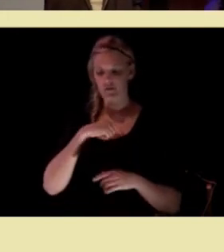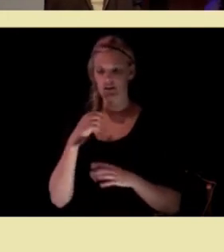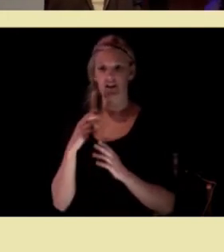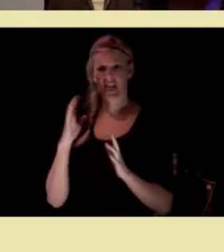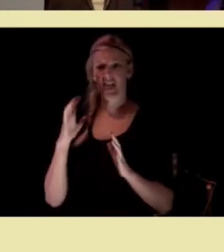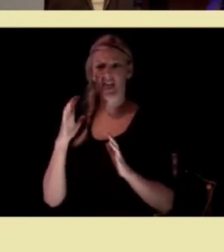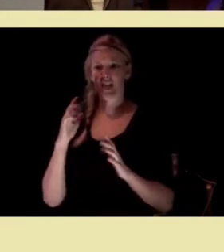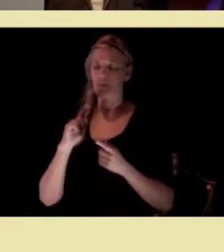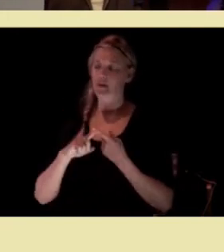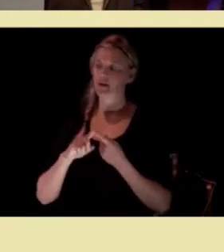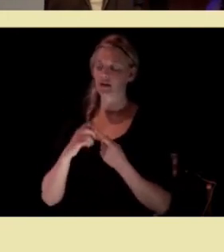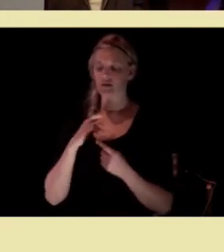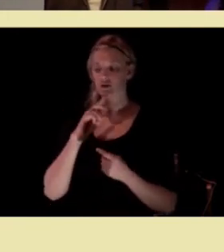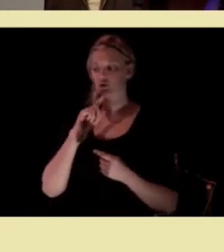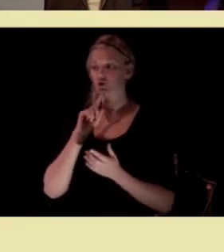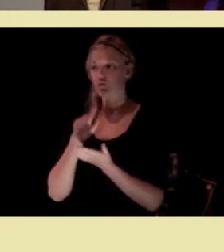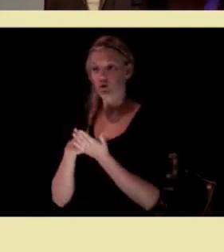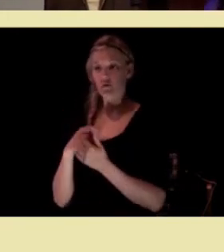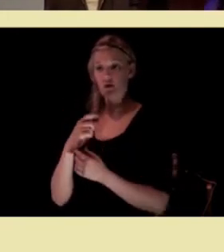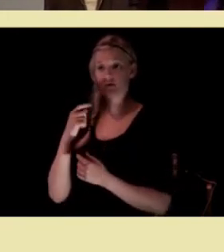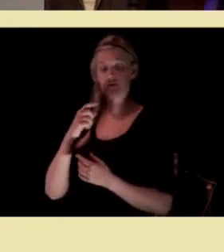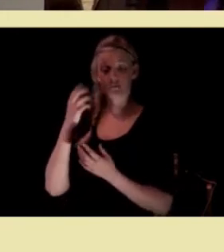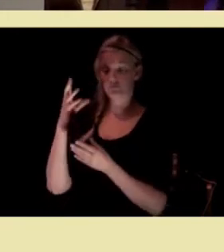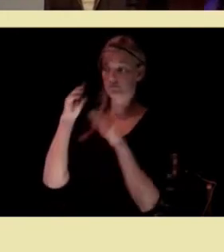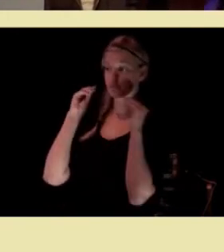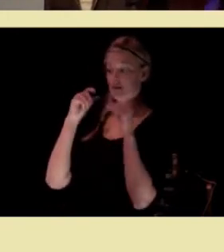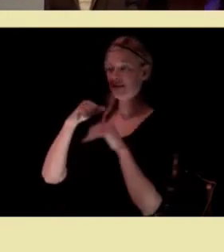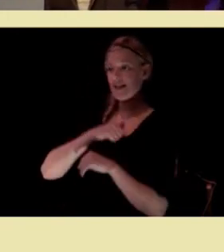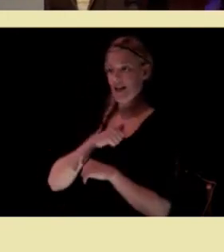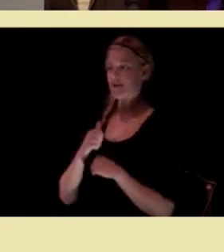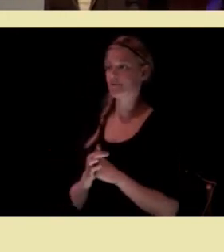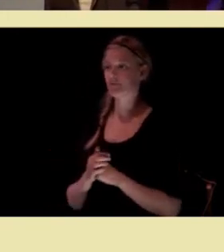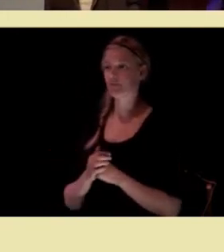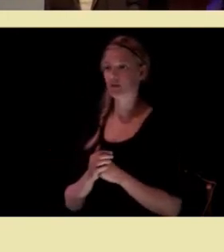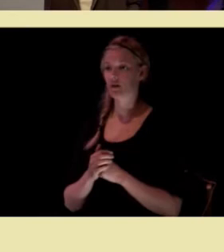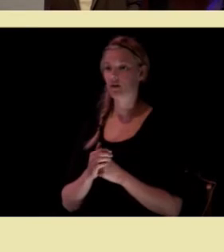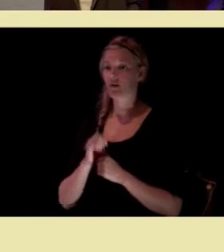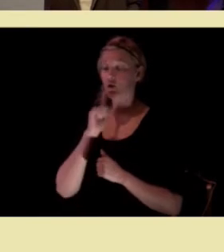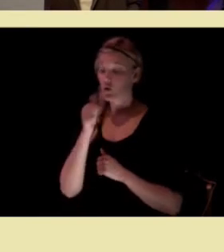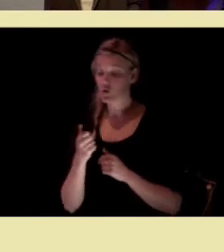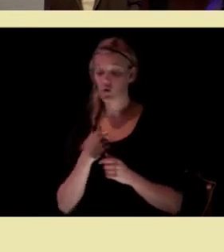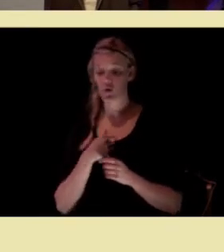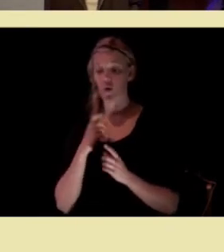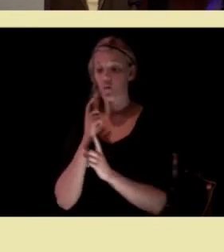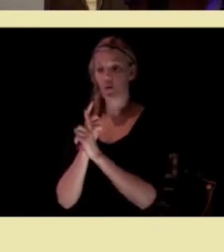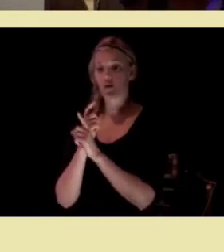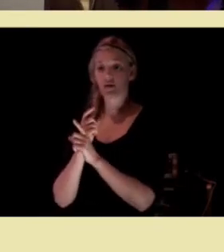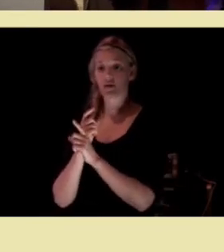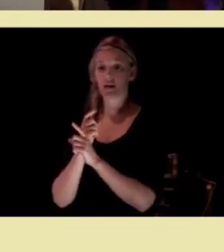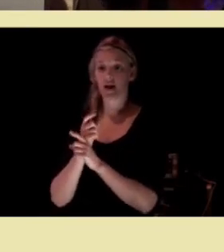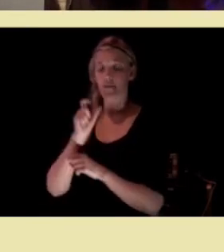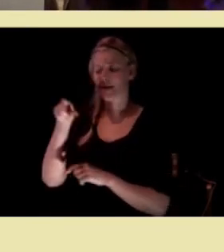han spurte for å forstå. Det var utrolig, utrolig flott møte. Utrolig kult å møte mennesker som har mye makt da.